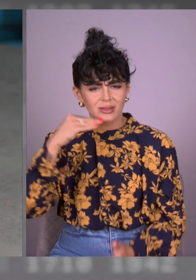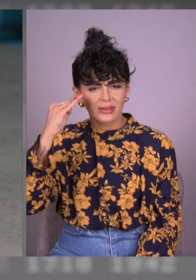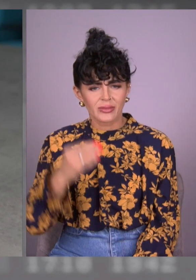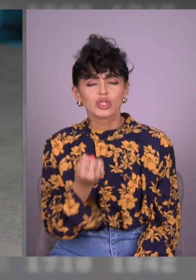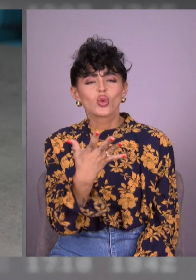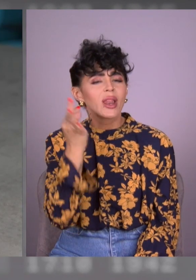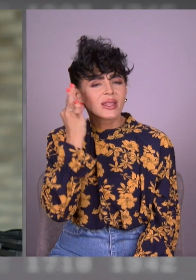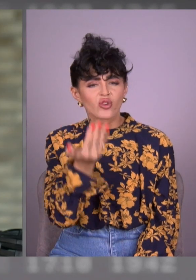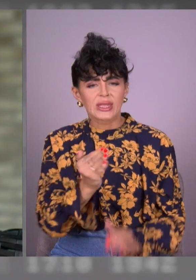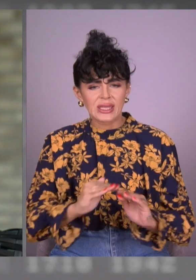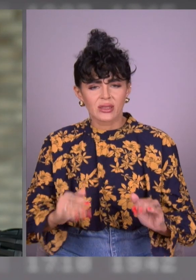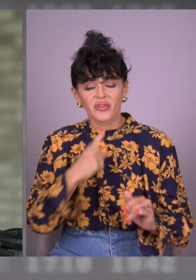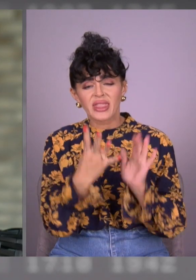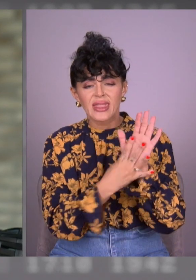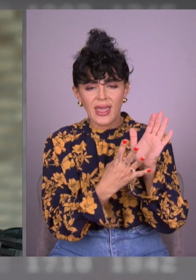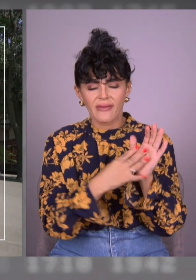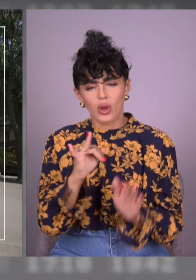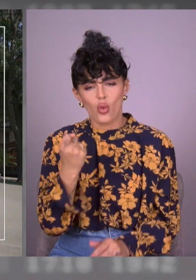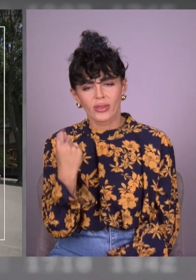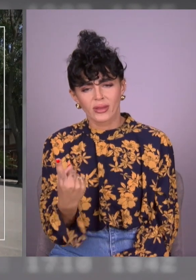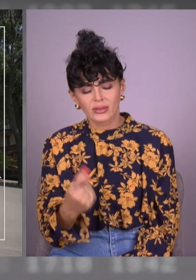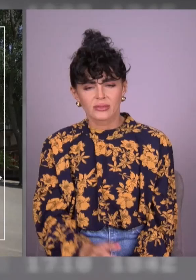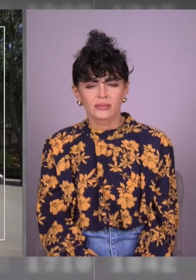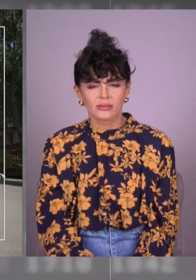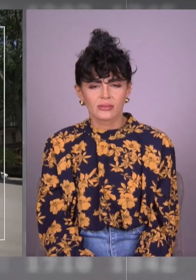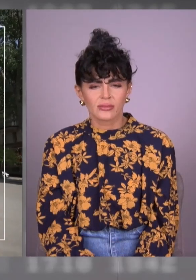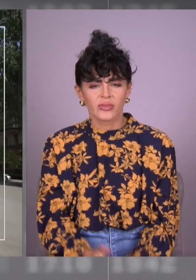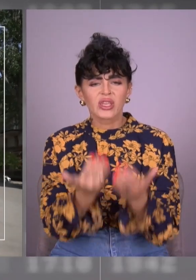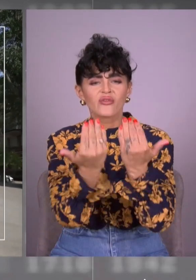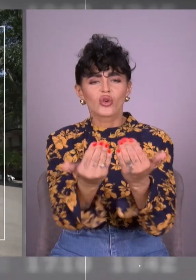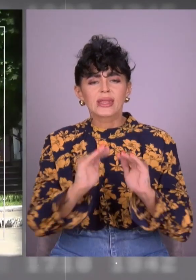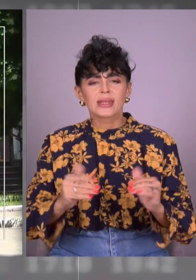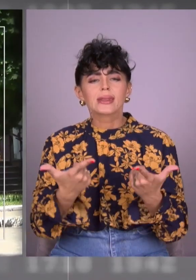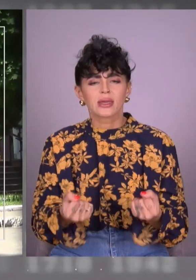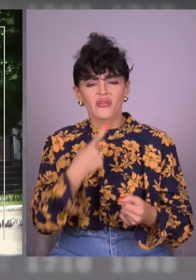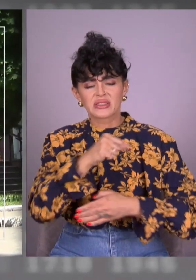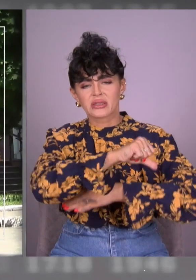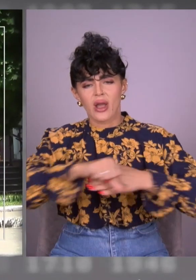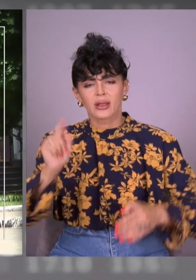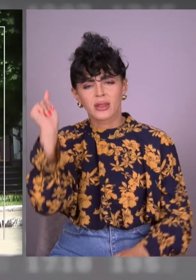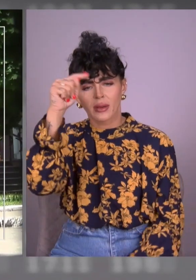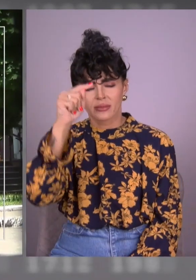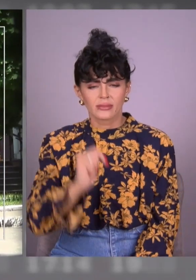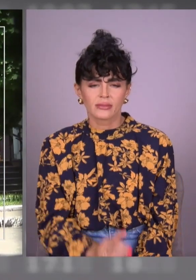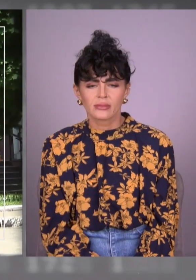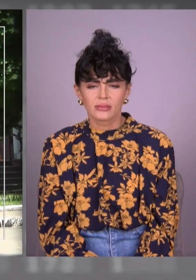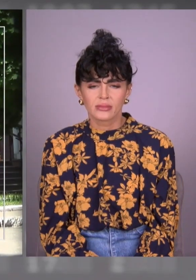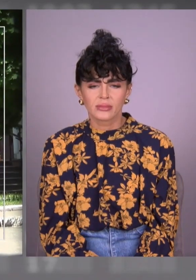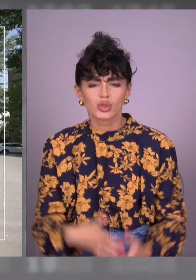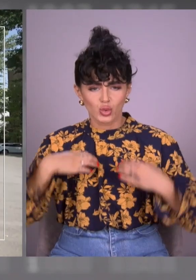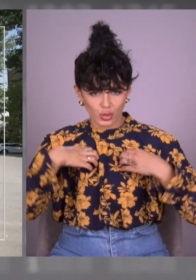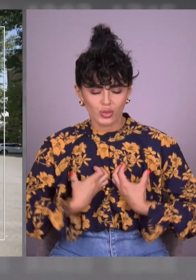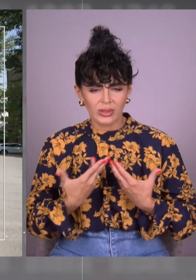дітям? 9, 11. Так ваші діти за кордоном зараз, так? Да? Пілкуєтеся, так? Да? Скучили